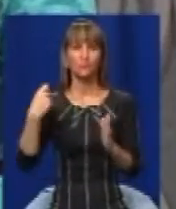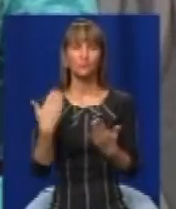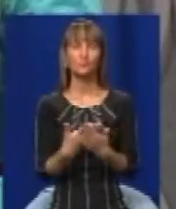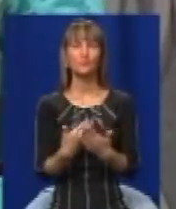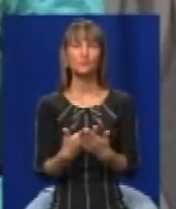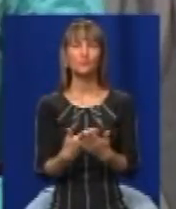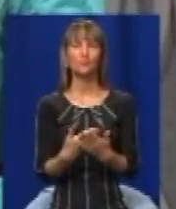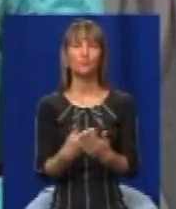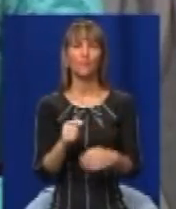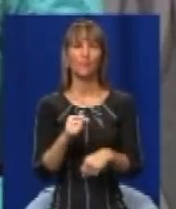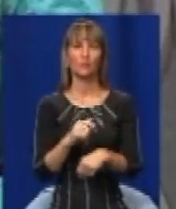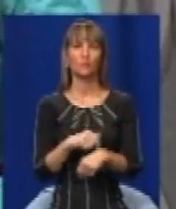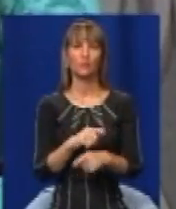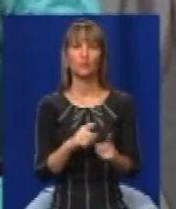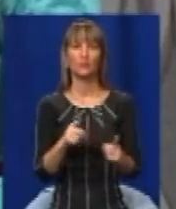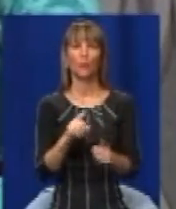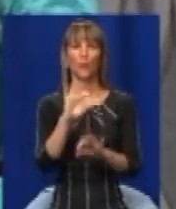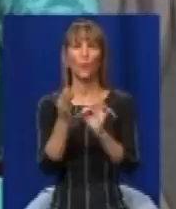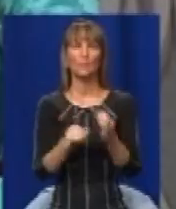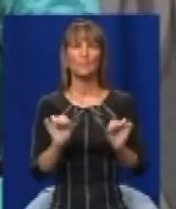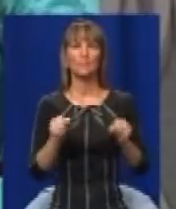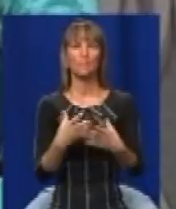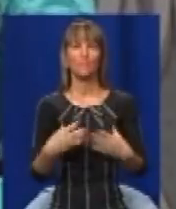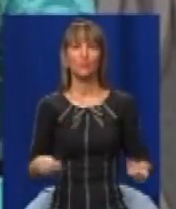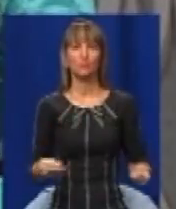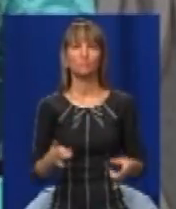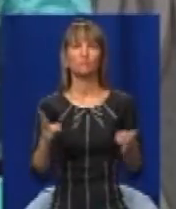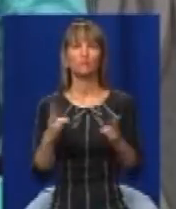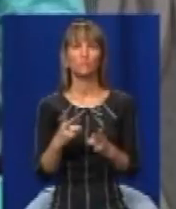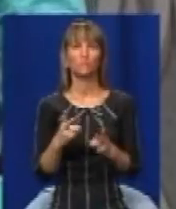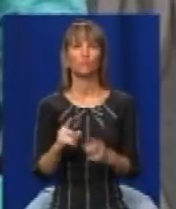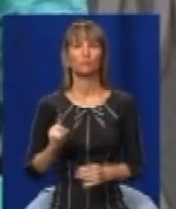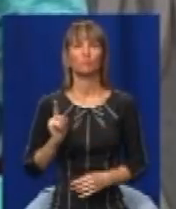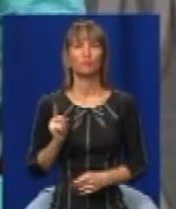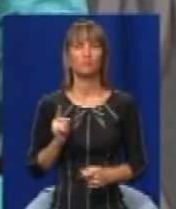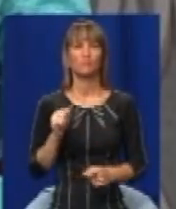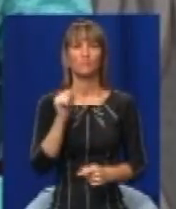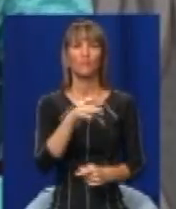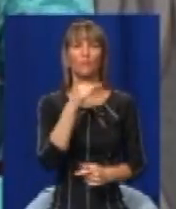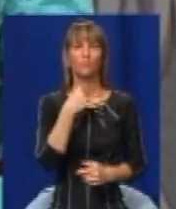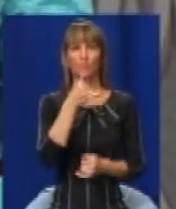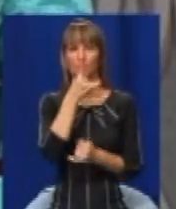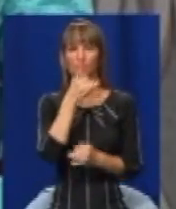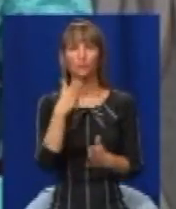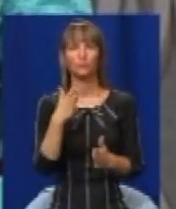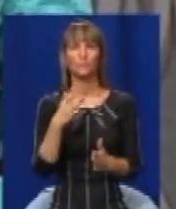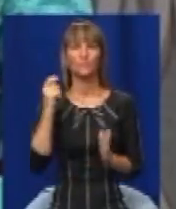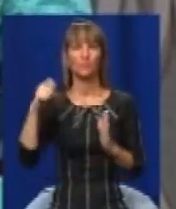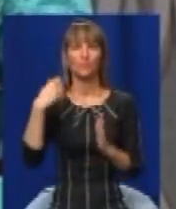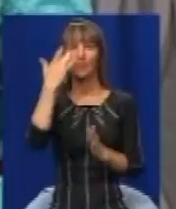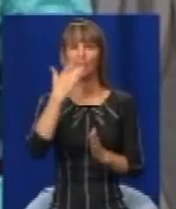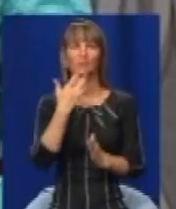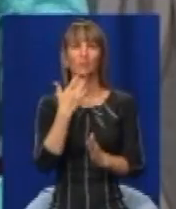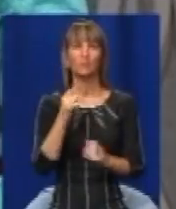якісь певні часи, там, осінь, зиму, там, весну, то треба, відповідно, дочекатися цих пір, бо ми ж не будемо знімати